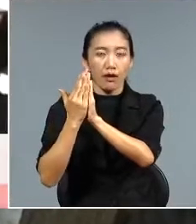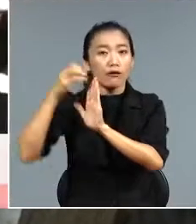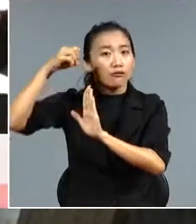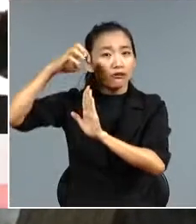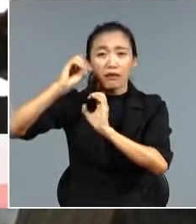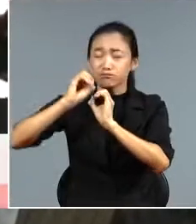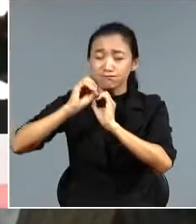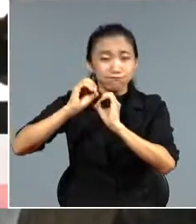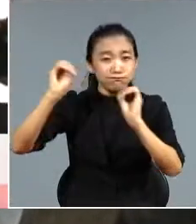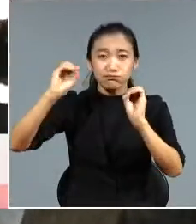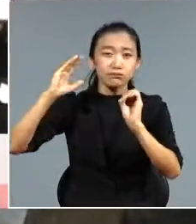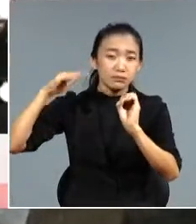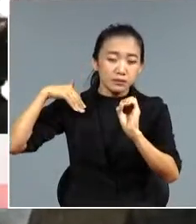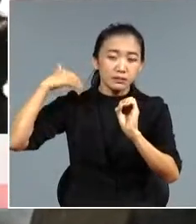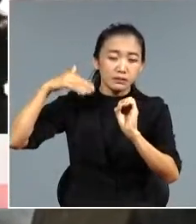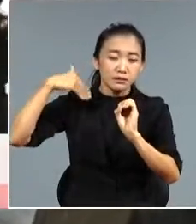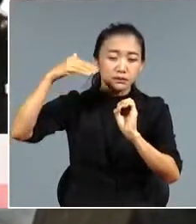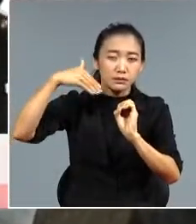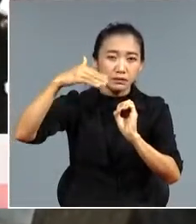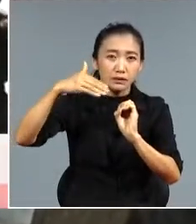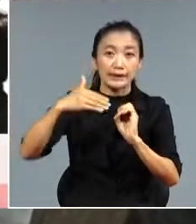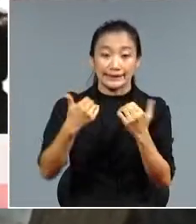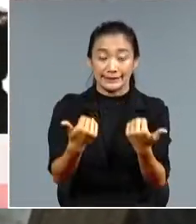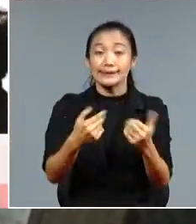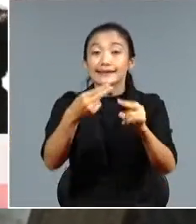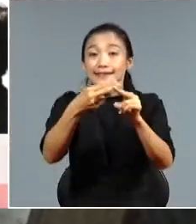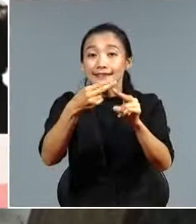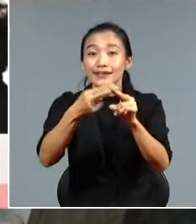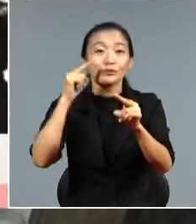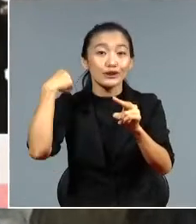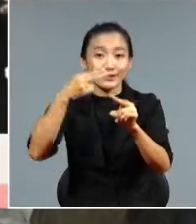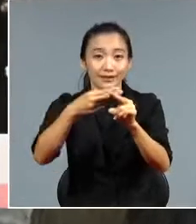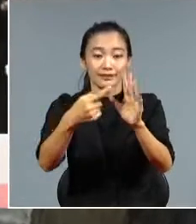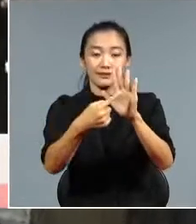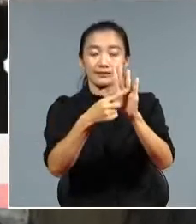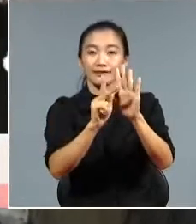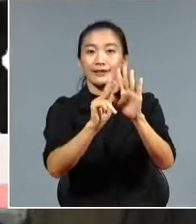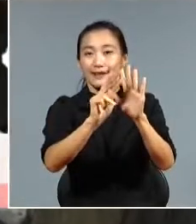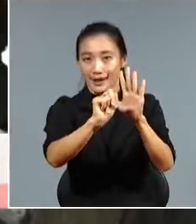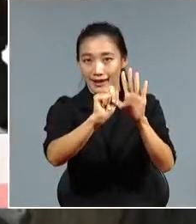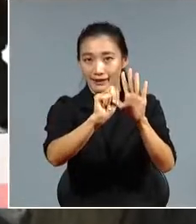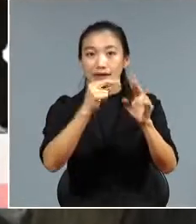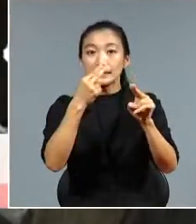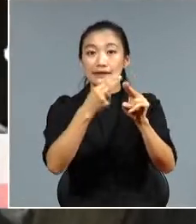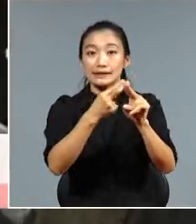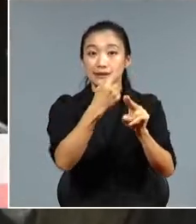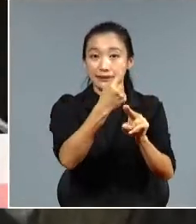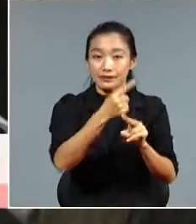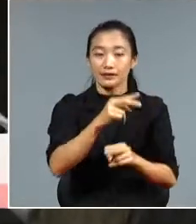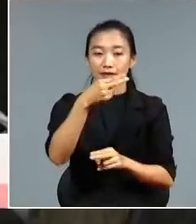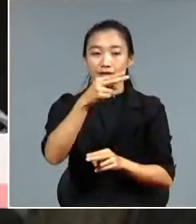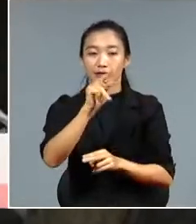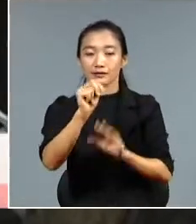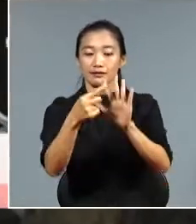ครับป้าคนนี้ครับชื่อว่าป้าแกนป้าแกนนะฮะชื่อจริงของแกคือนางสาวหนูลับชูด้ว